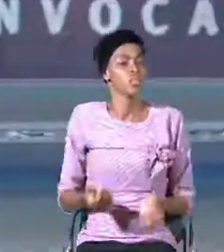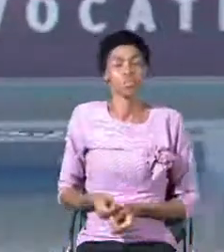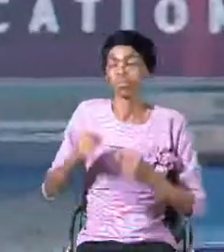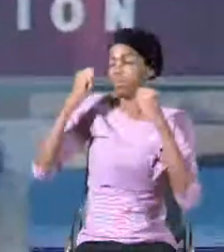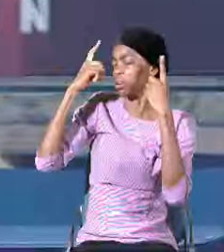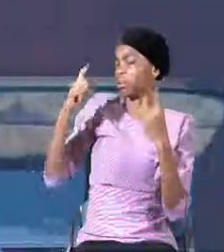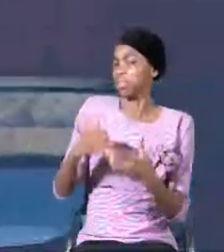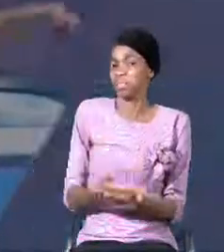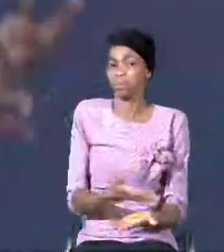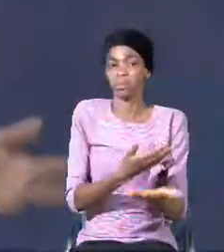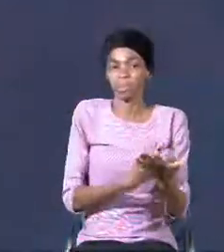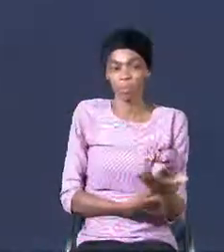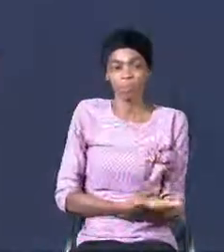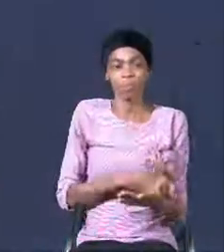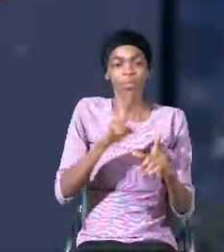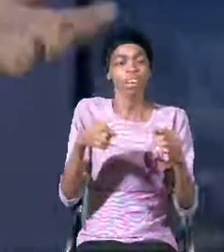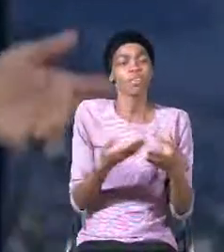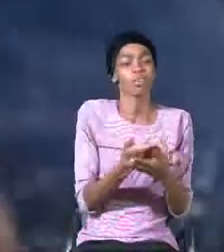le matin,